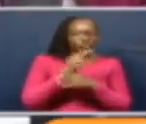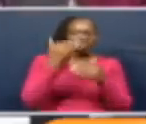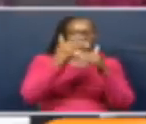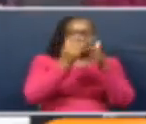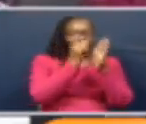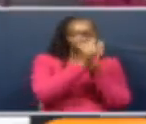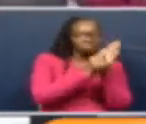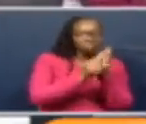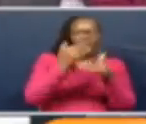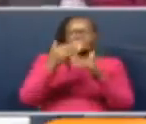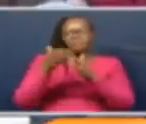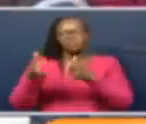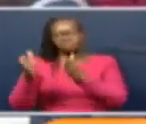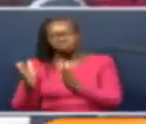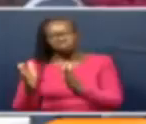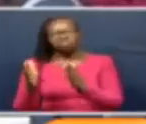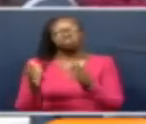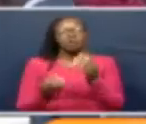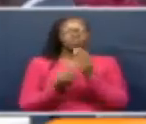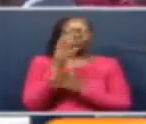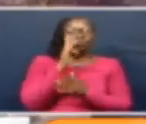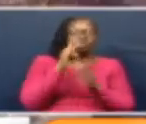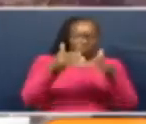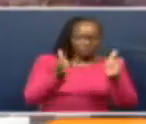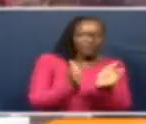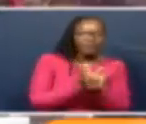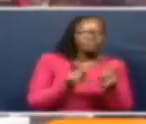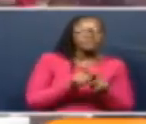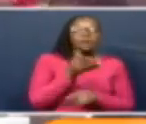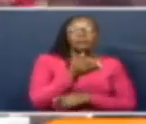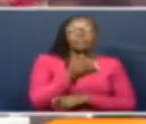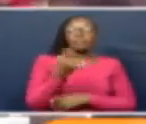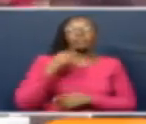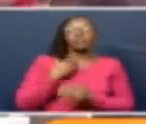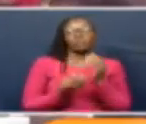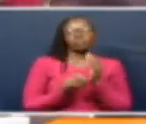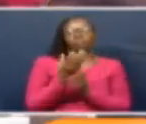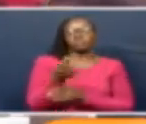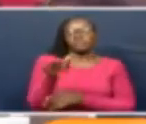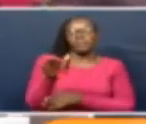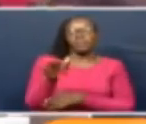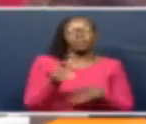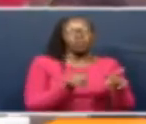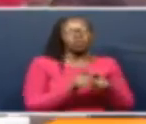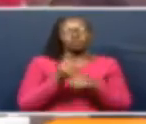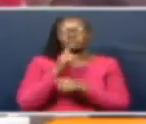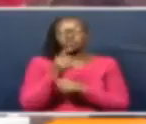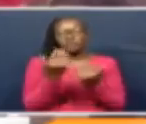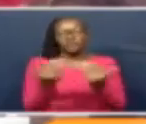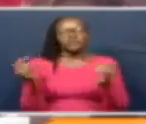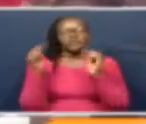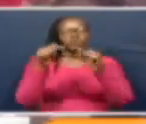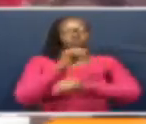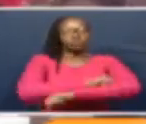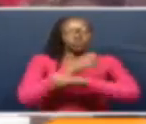reli, kujenga barabara, kuweka dam kama hii tunataka kujenga hapa Karemeno, kuhakikisha kwamba watoto wetu wanasoma,